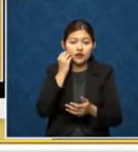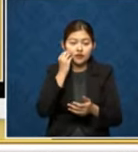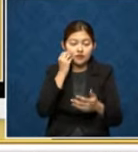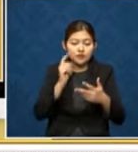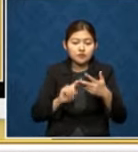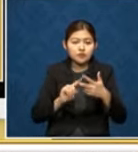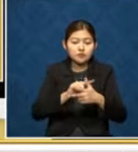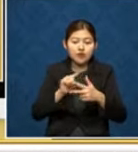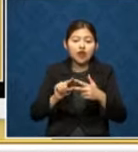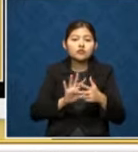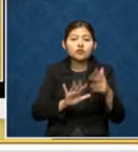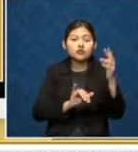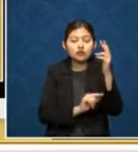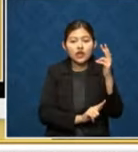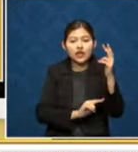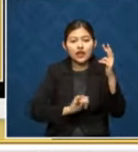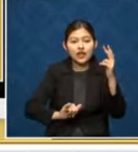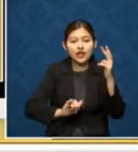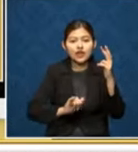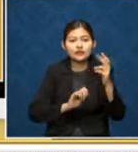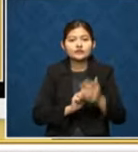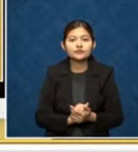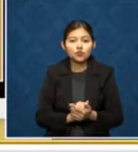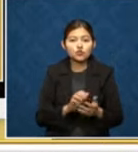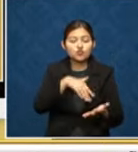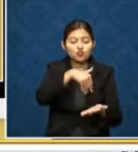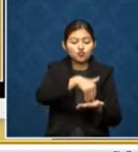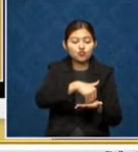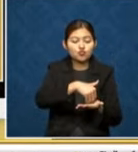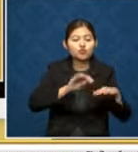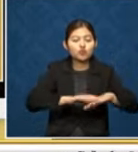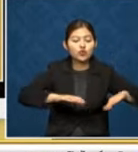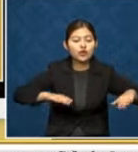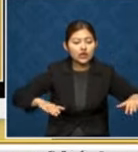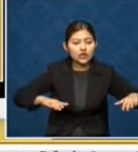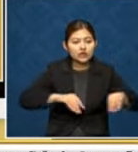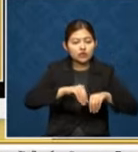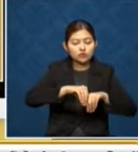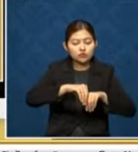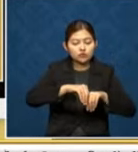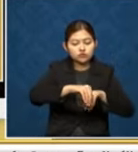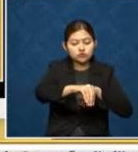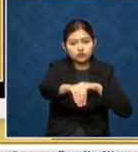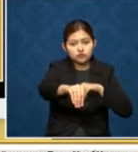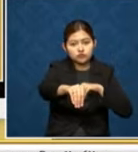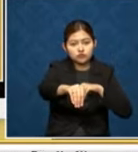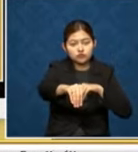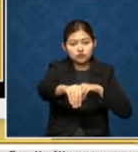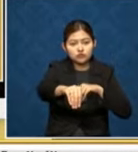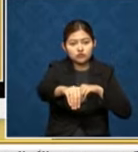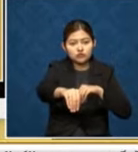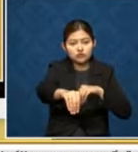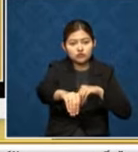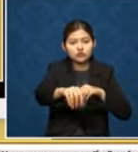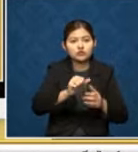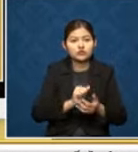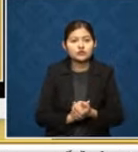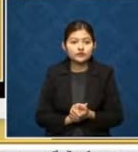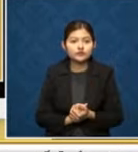สายศูนย์เด็กเล็กถึงโรงเรียนบ้านบุดีและสายบ้านตึงงอถึงกระโปรงด